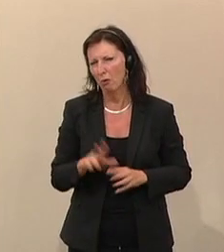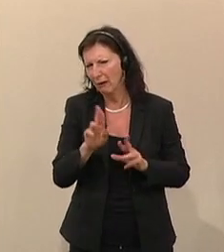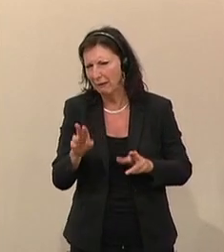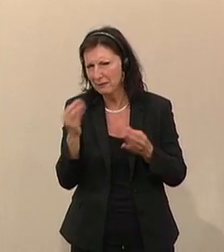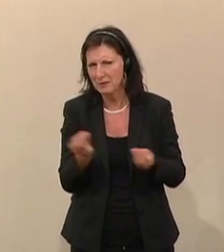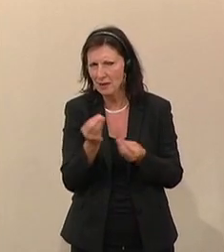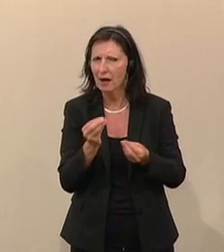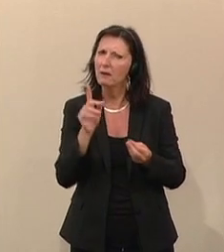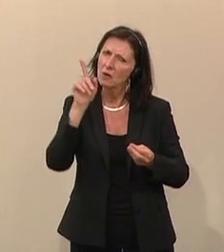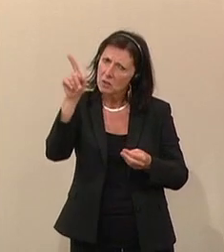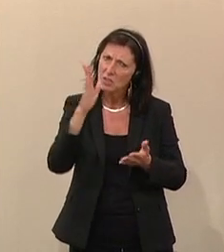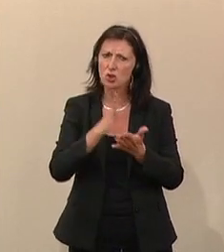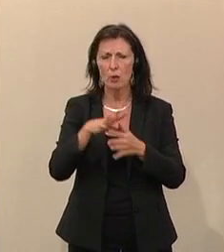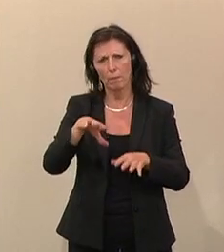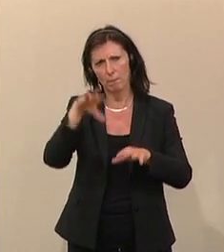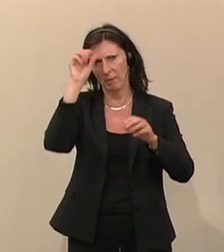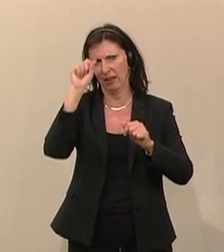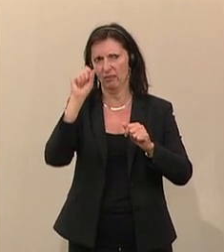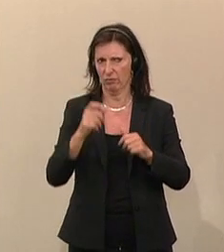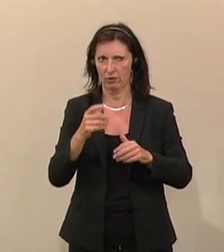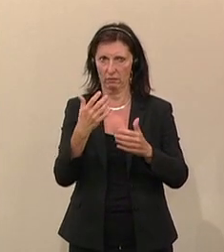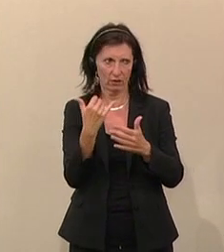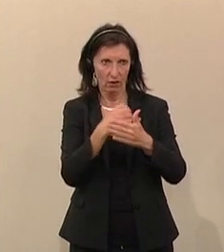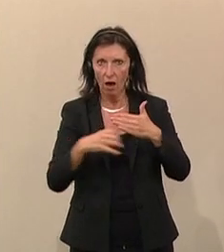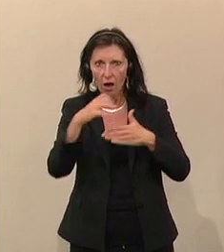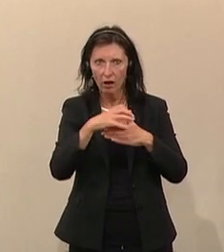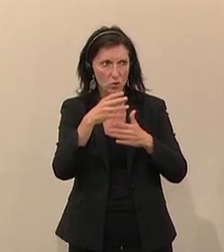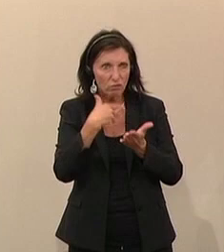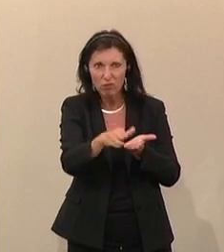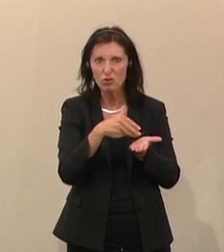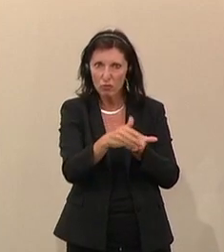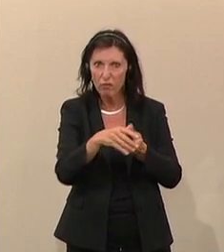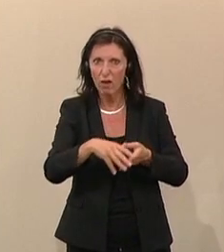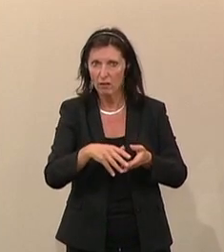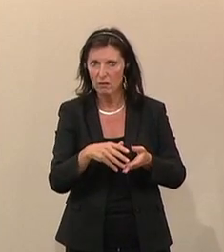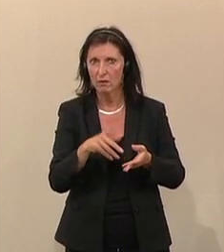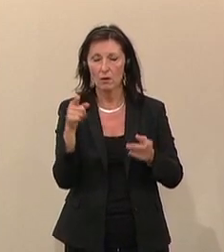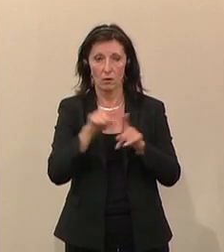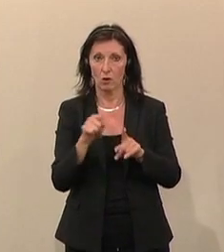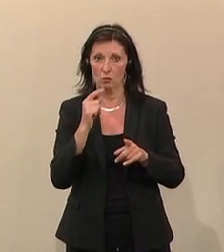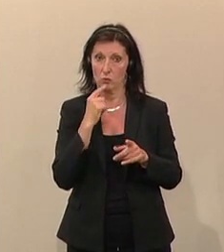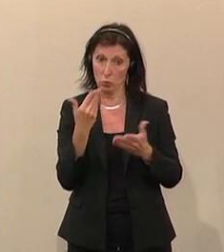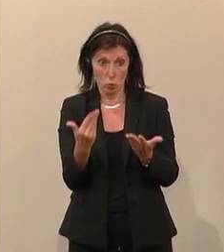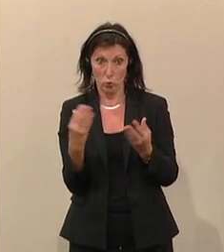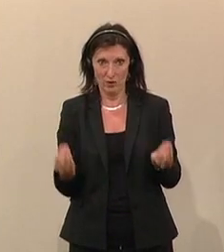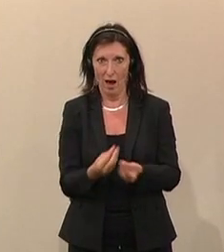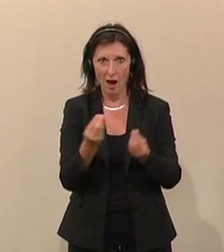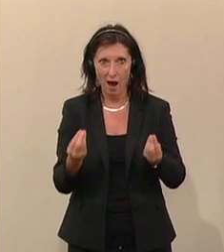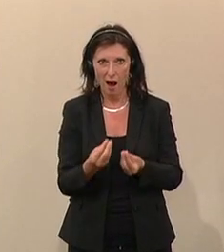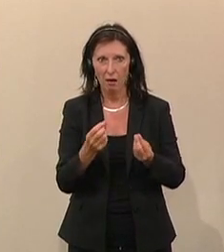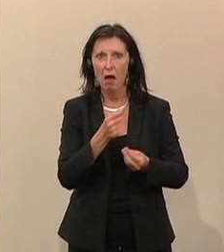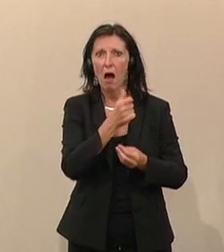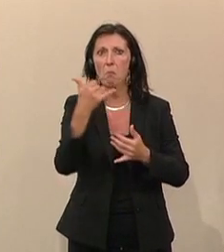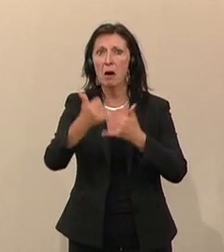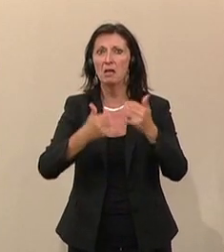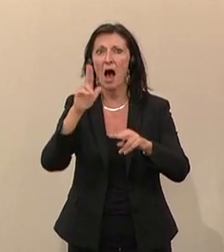hier hat man erkannt dass es ressourcenverschwendung ist und auch nicht im sinne der konsumenten ist wenn quasi solche güter nach einigen